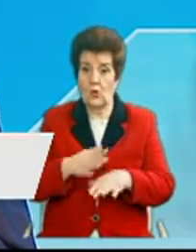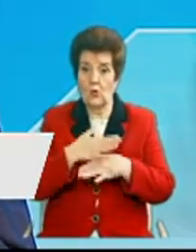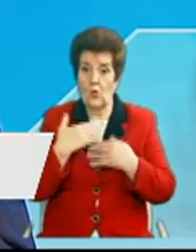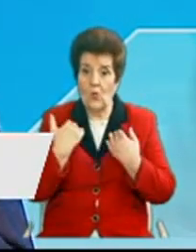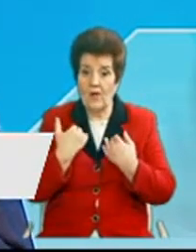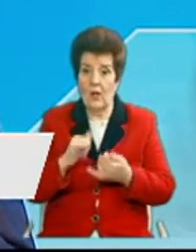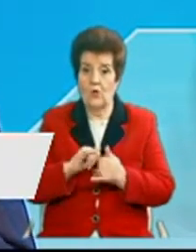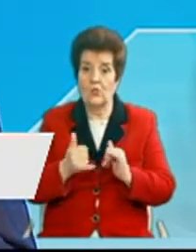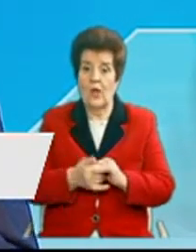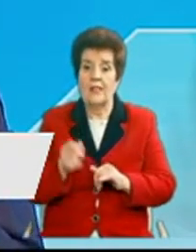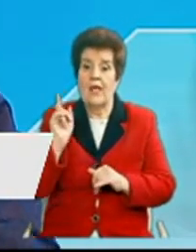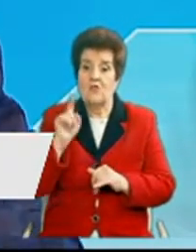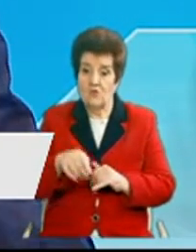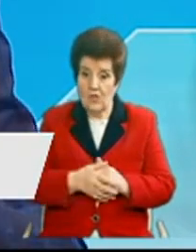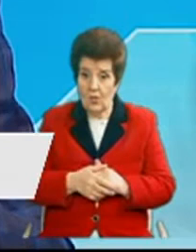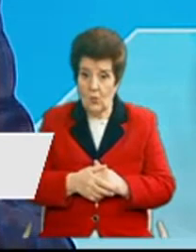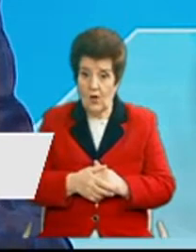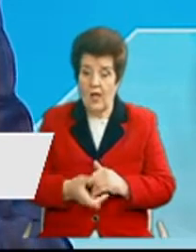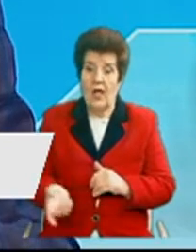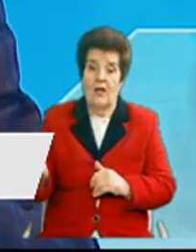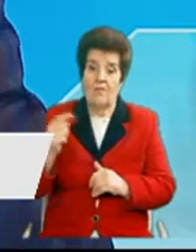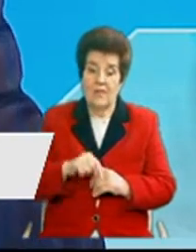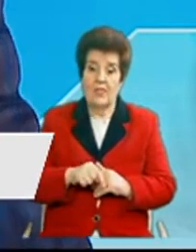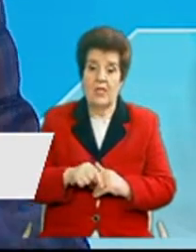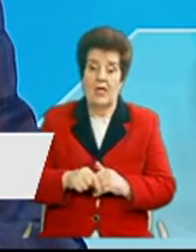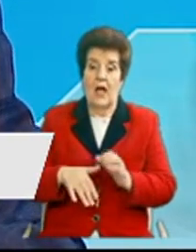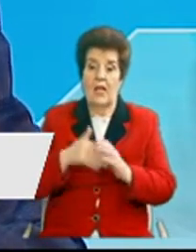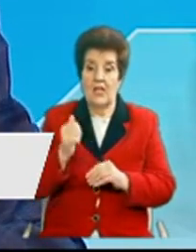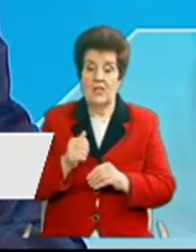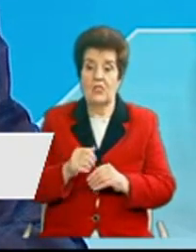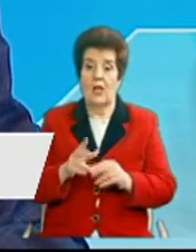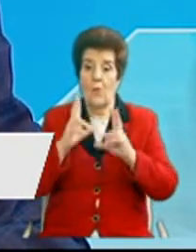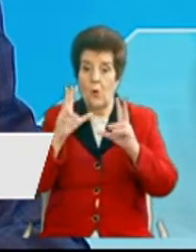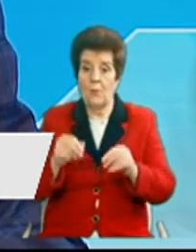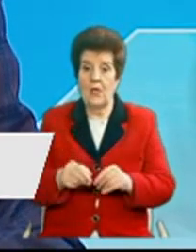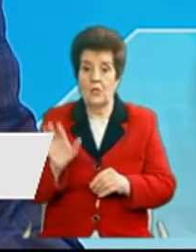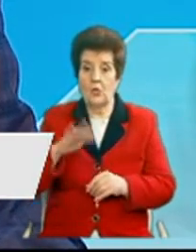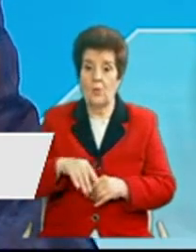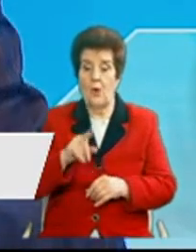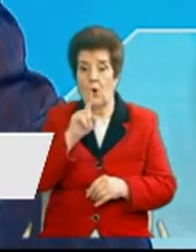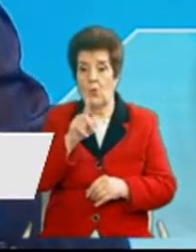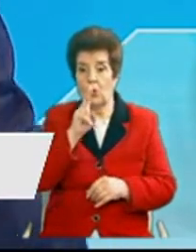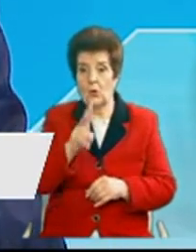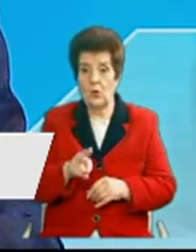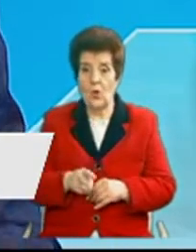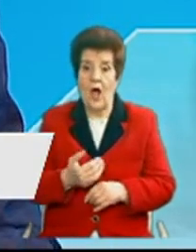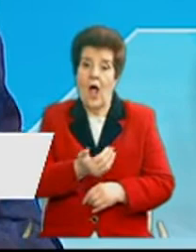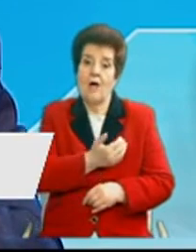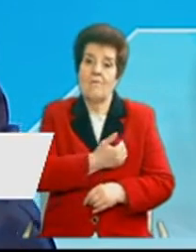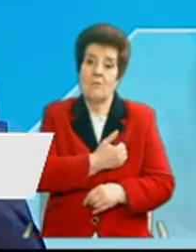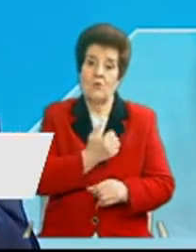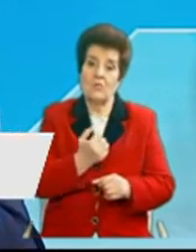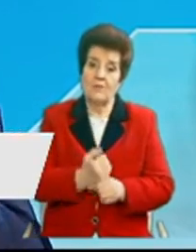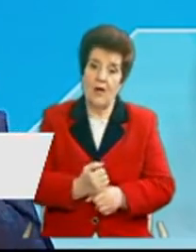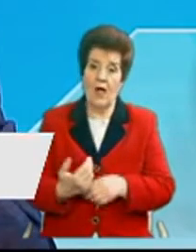fiu în situația celor care vin în alegeri și promit, iar mai apoi peste o lună, două, vin cu explicații că am vrut să fac, dar